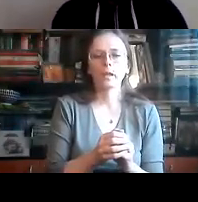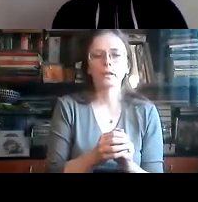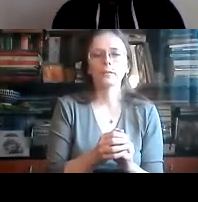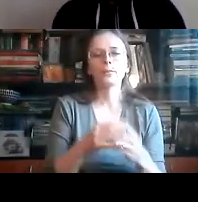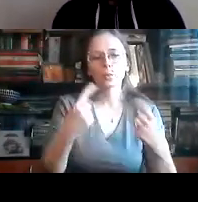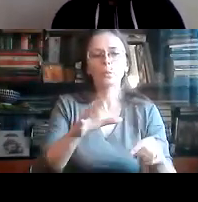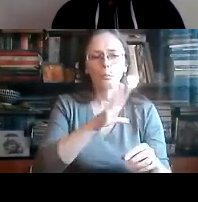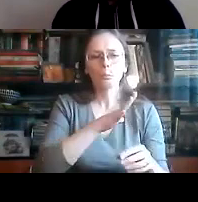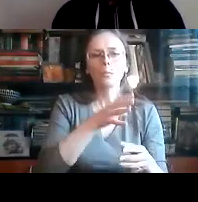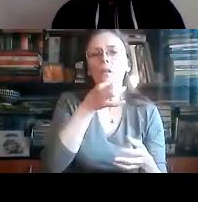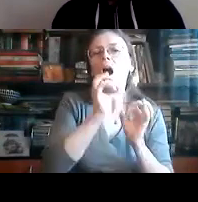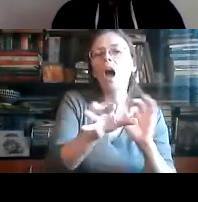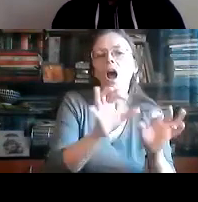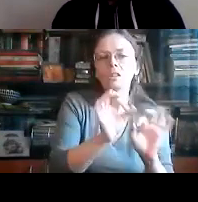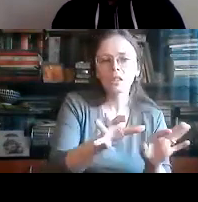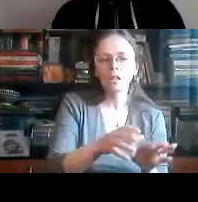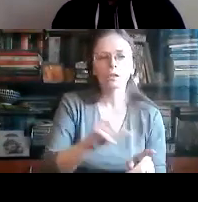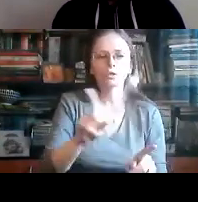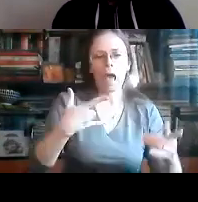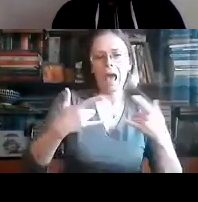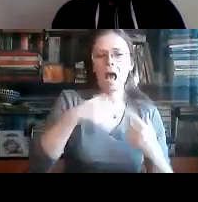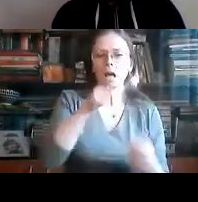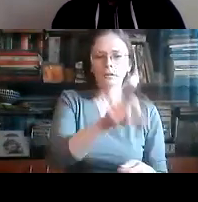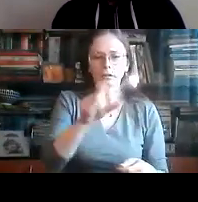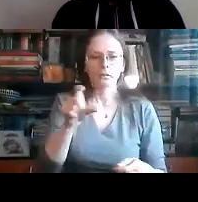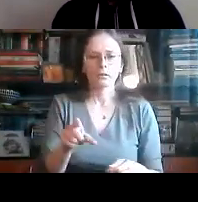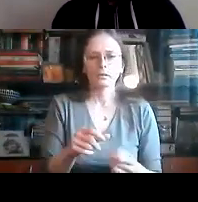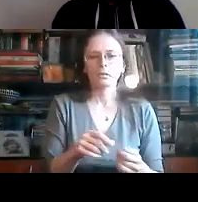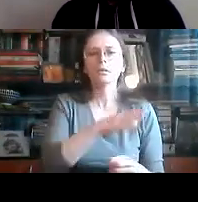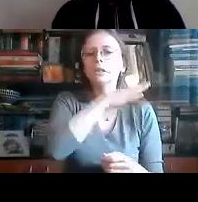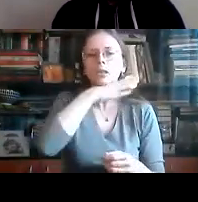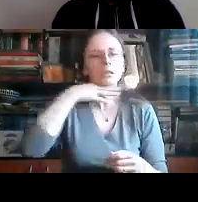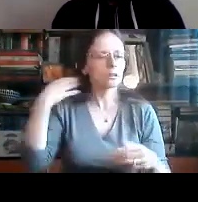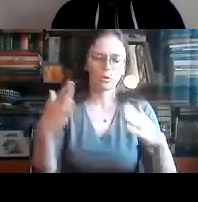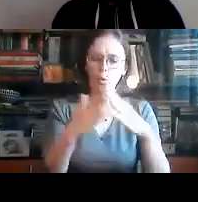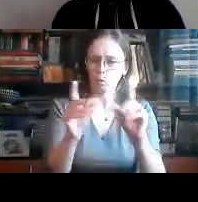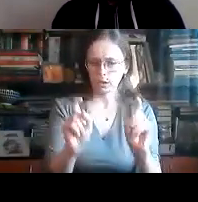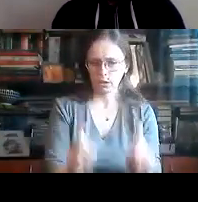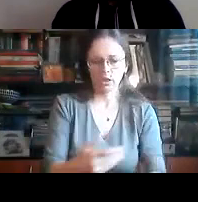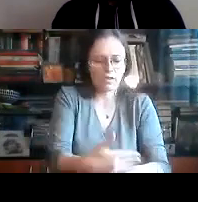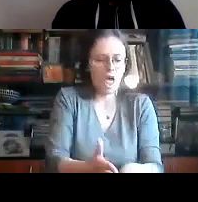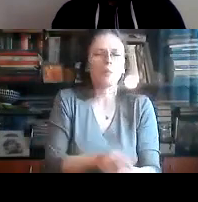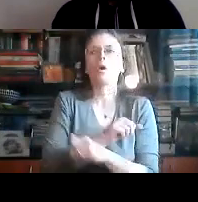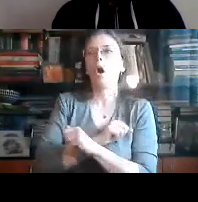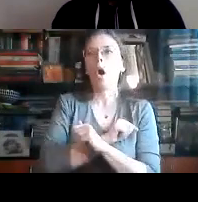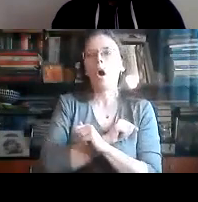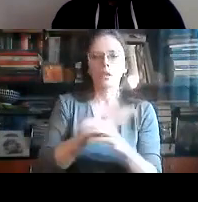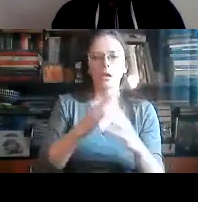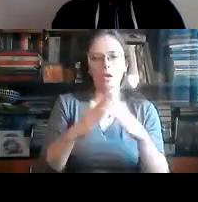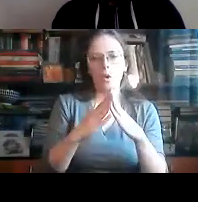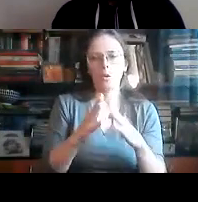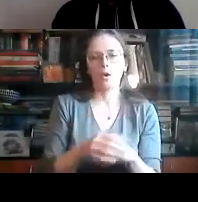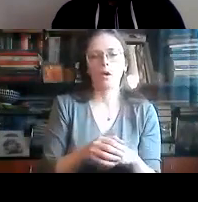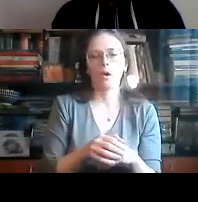актеры не хотят сидеть в тапочках просто и отдыхать, и, например, там в шуфлядку писать идеи и режиссеры, да, а очень